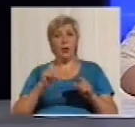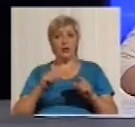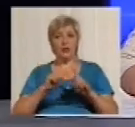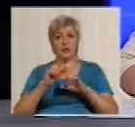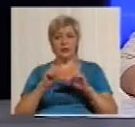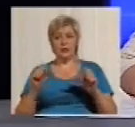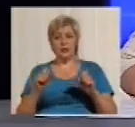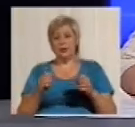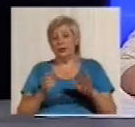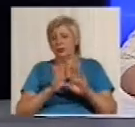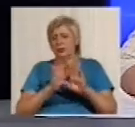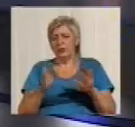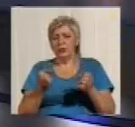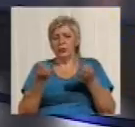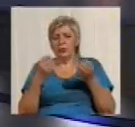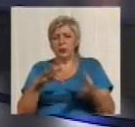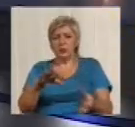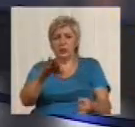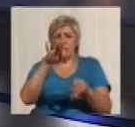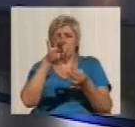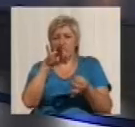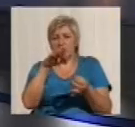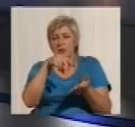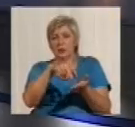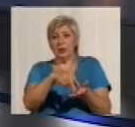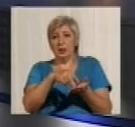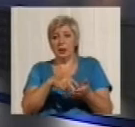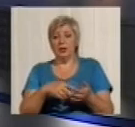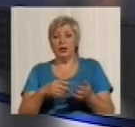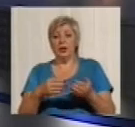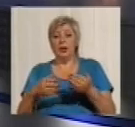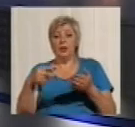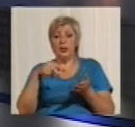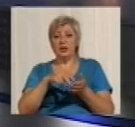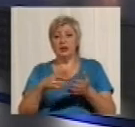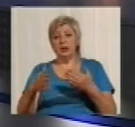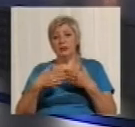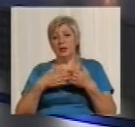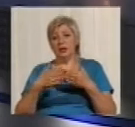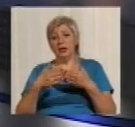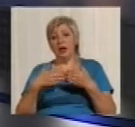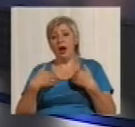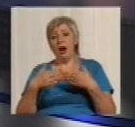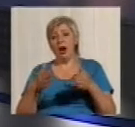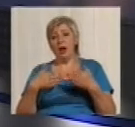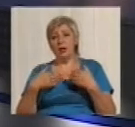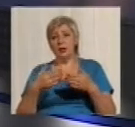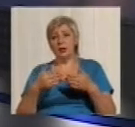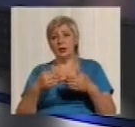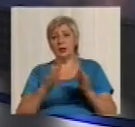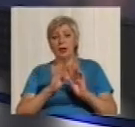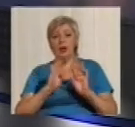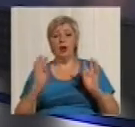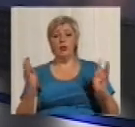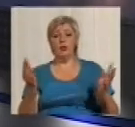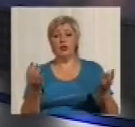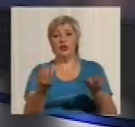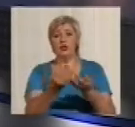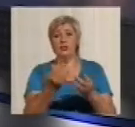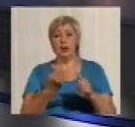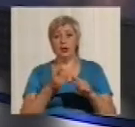стояла нет. ця територія? Воно просто стояло, вони закрили, вони поставили калітки, ворота, вони просто обмежували там от,